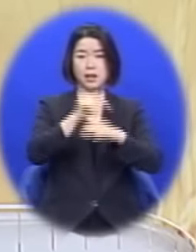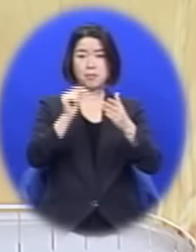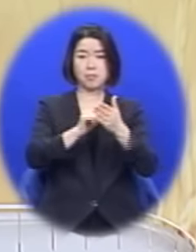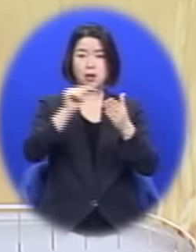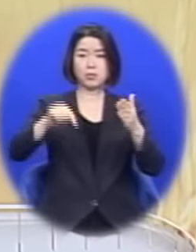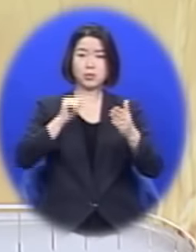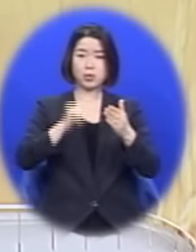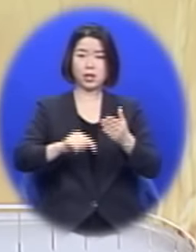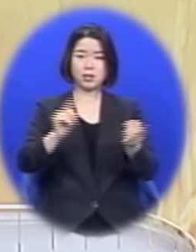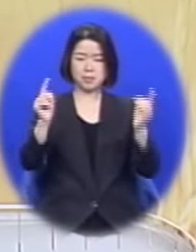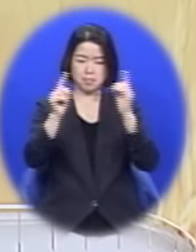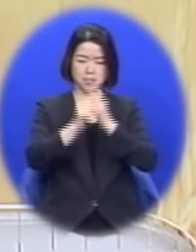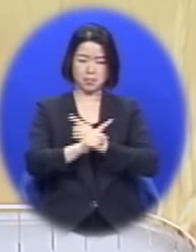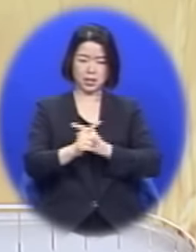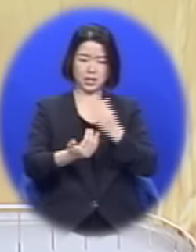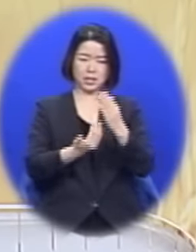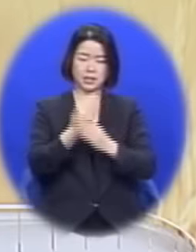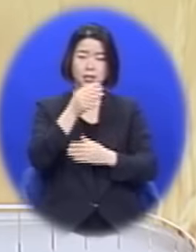변화가 왔어요.